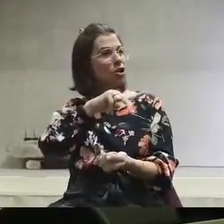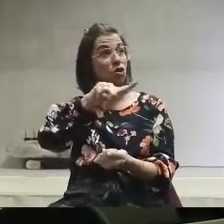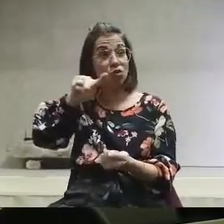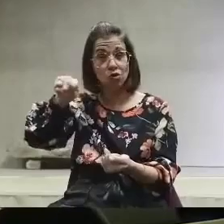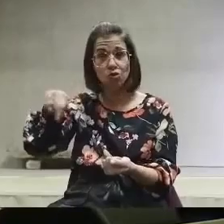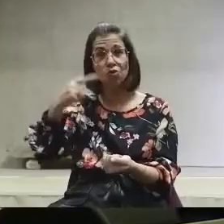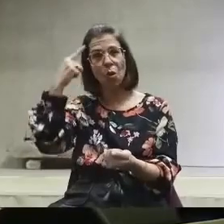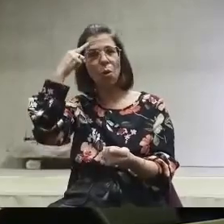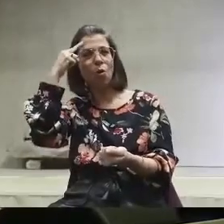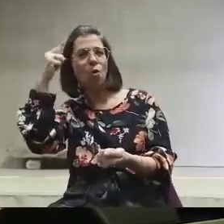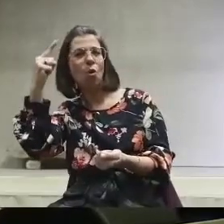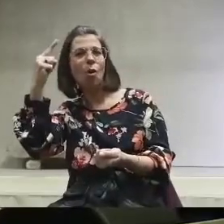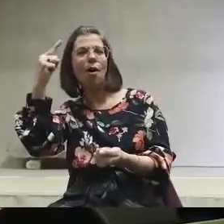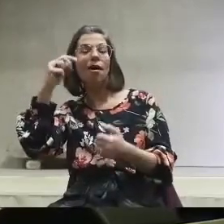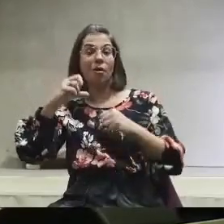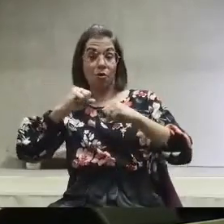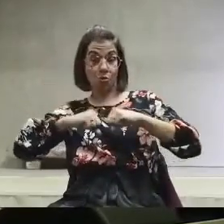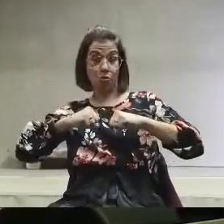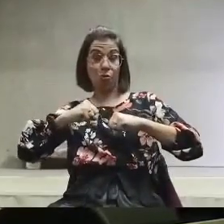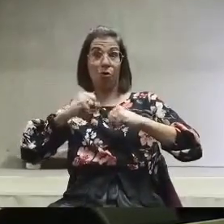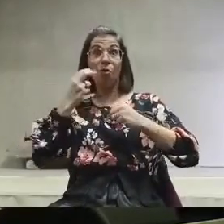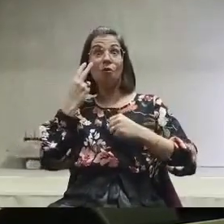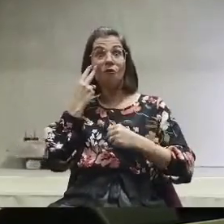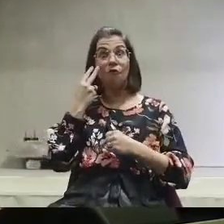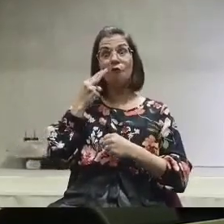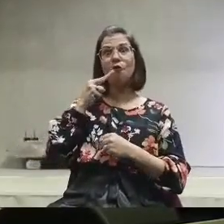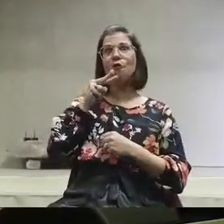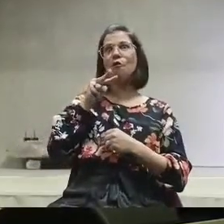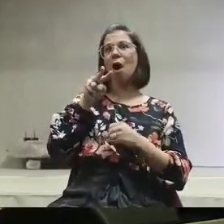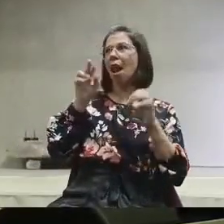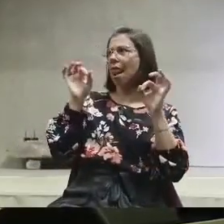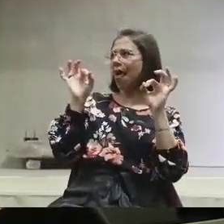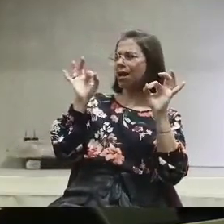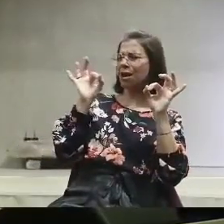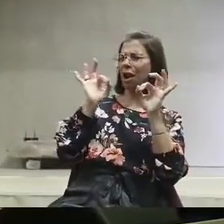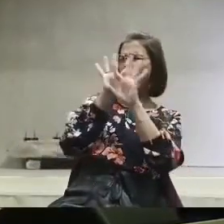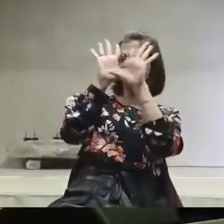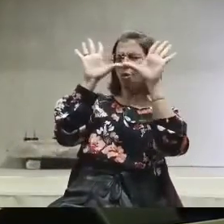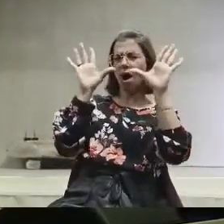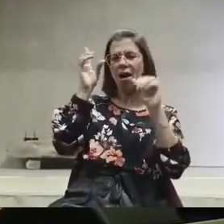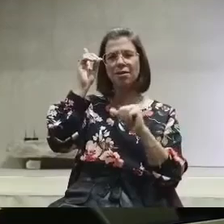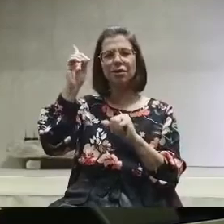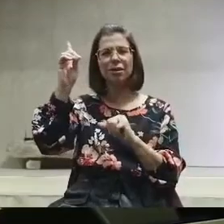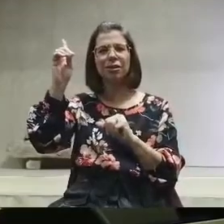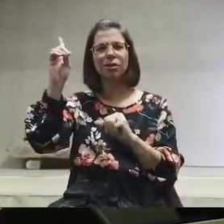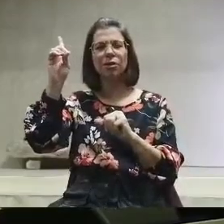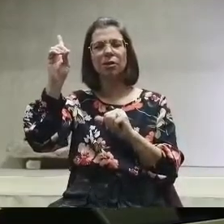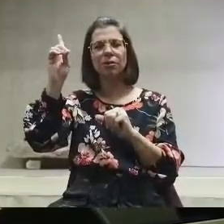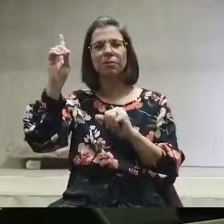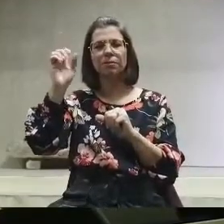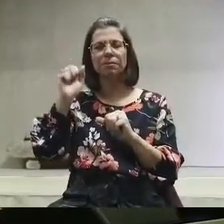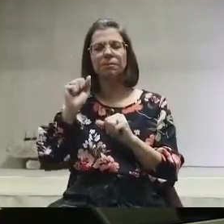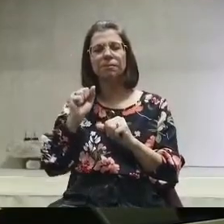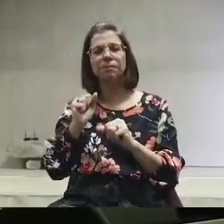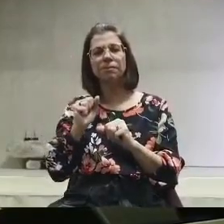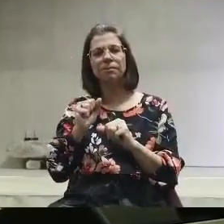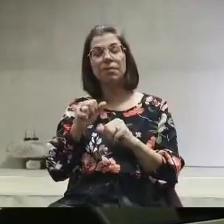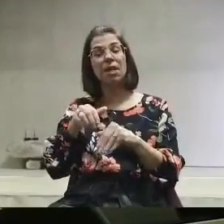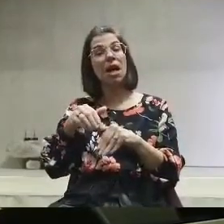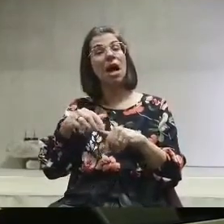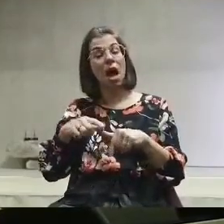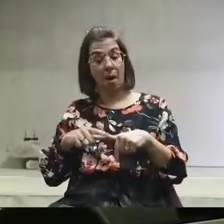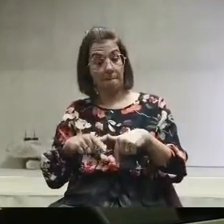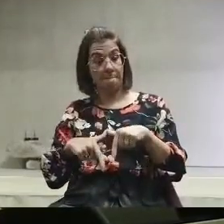Dieu. Si tu crois, oui, tu changeras. Tu pourras marcher dans la sanctification et tendre vers cette perfection